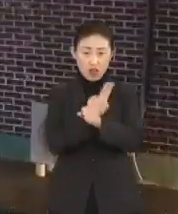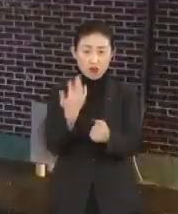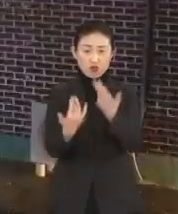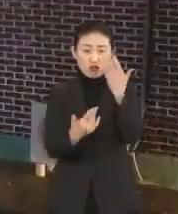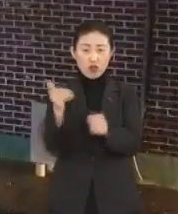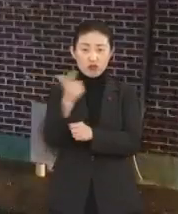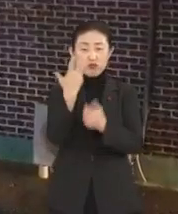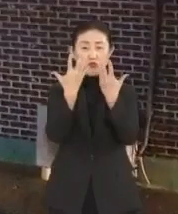꺼졌습니다